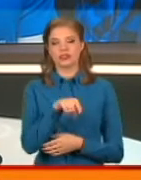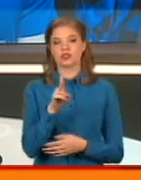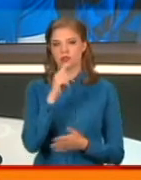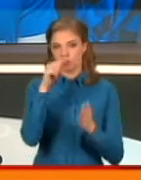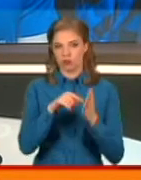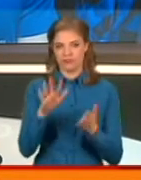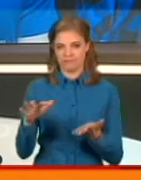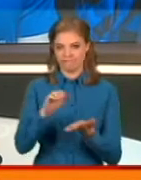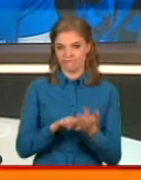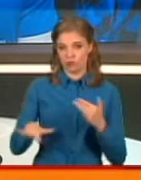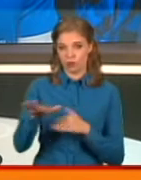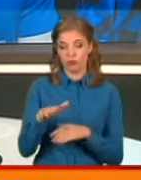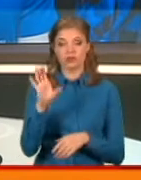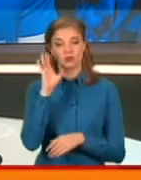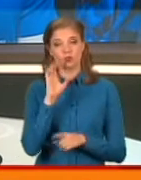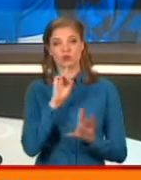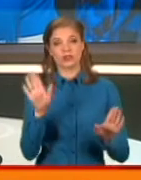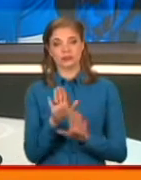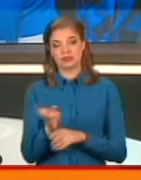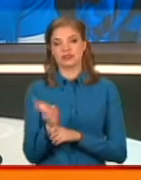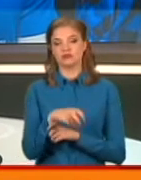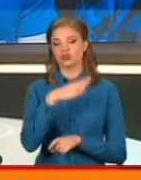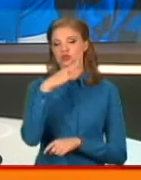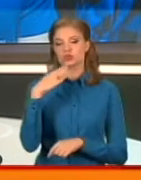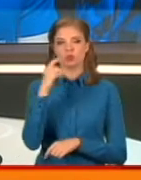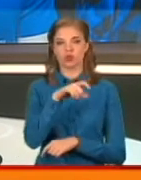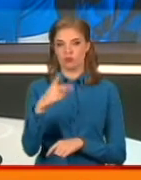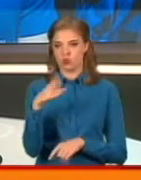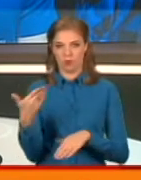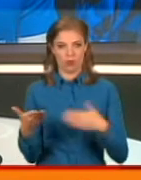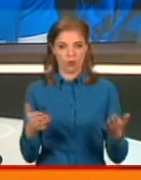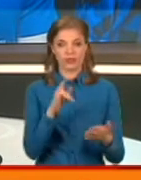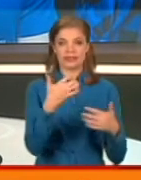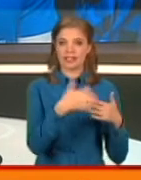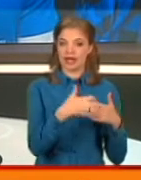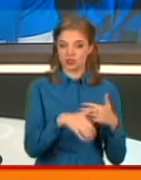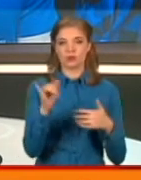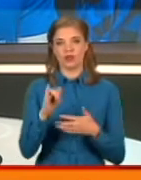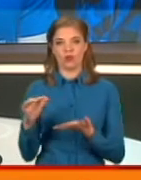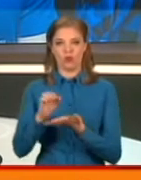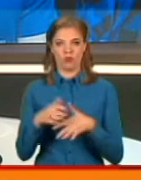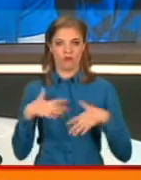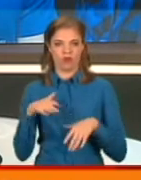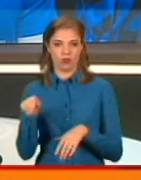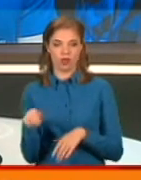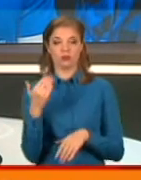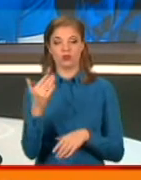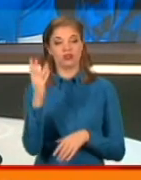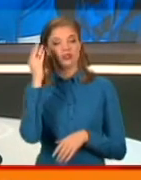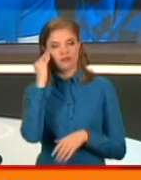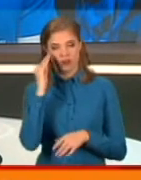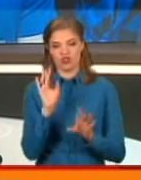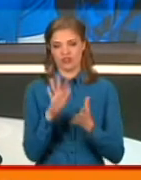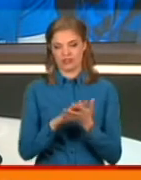опинився в окупації. Послухати пісні «Бумбоксу» прийшли сотні людей з обох боків – із Херсонщини та окупованого Криму. Їхні враження